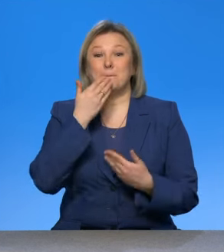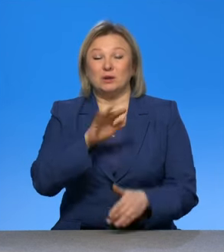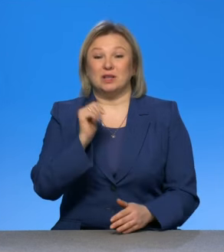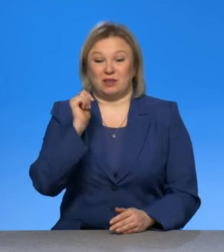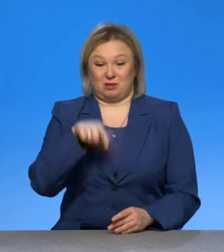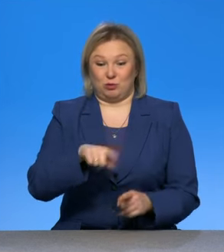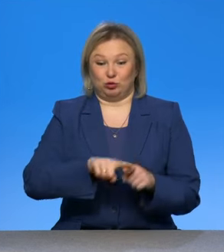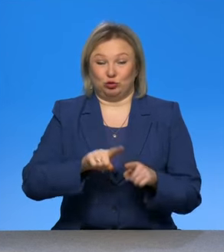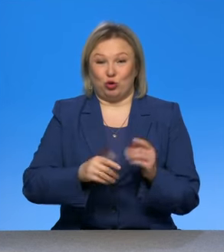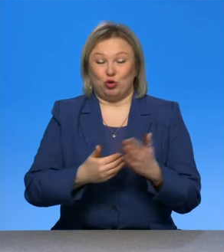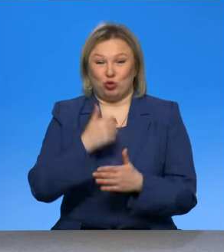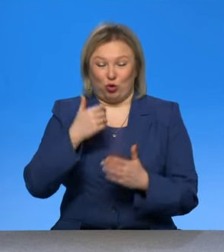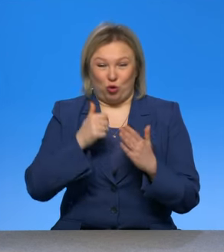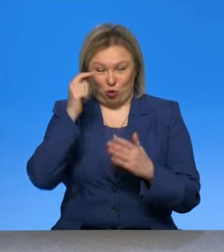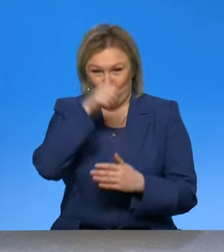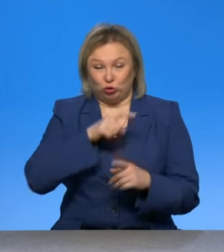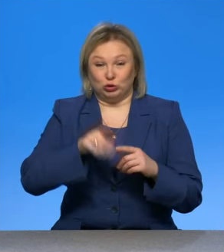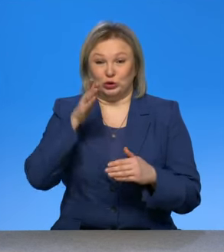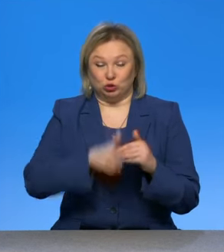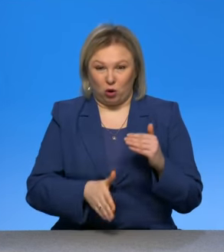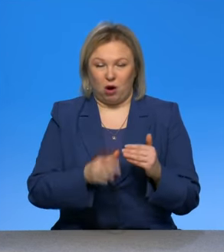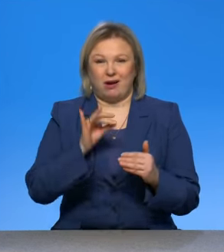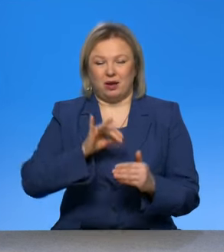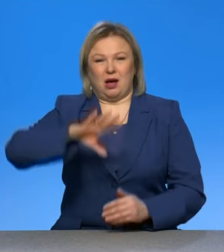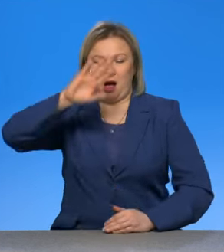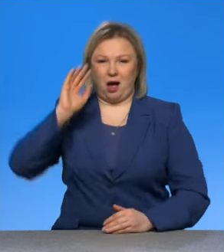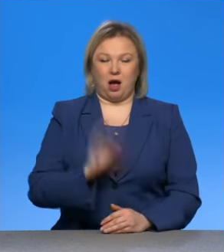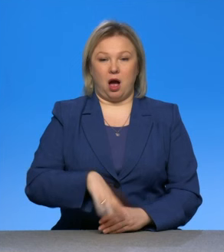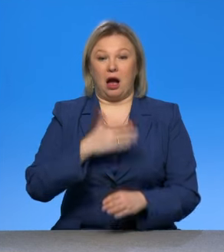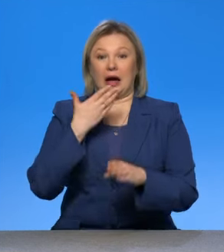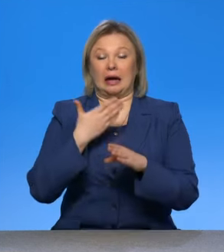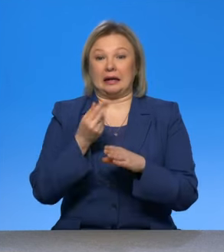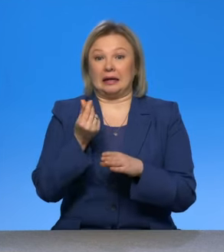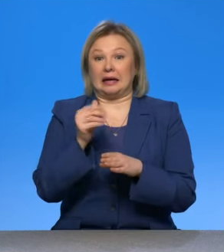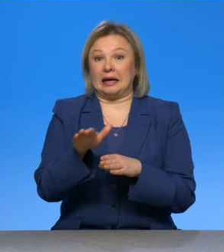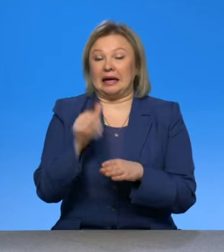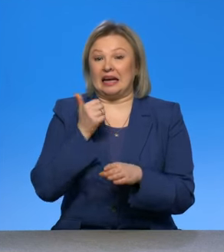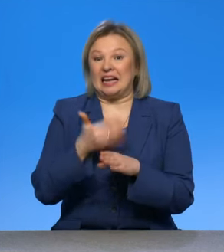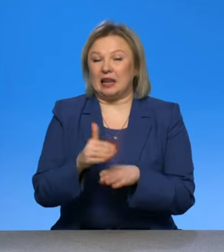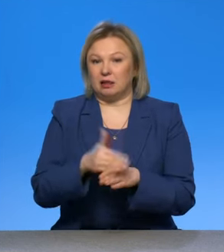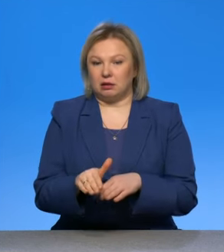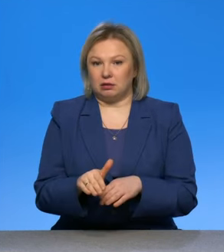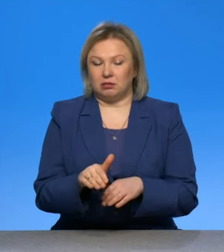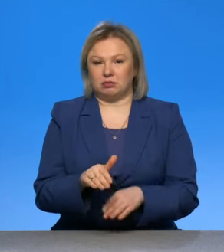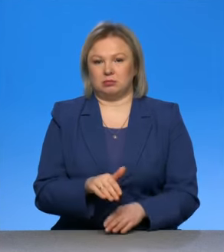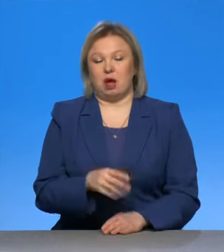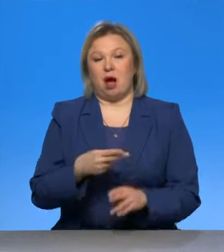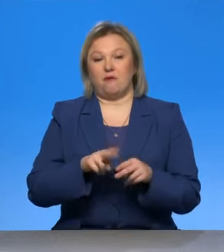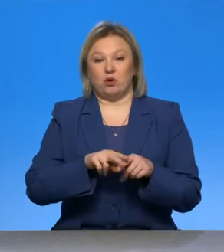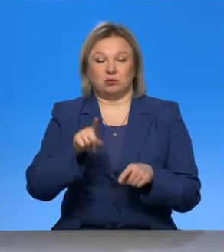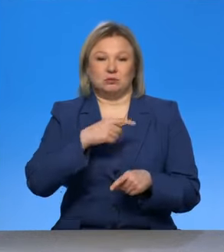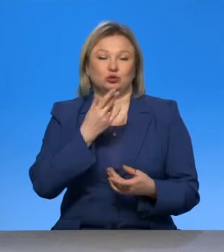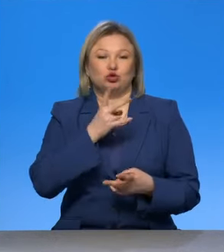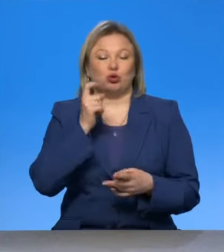А в Госдуме планируют ужесточить требования к рекламе потреб кредитов, как раз чтобы предотвращать спонтанные покупки